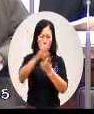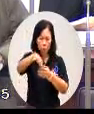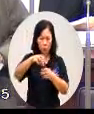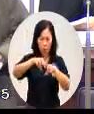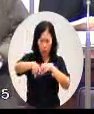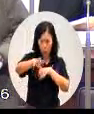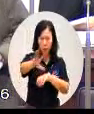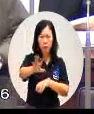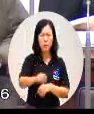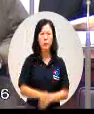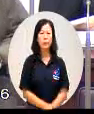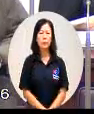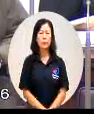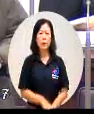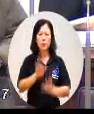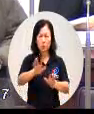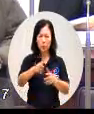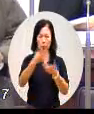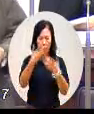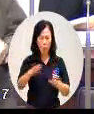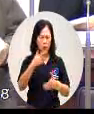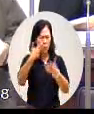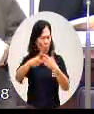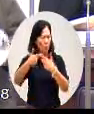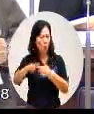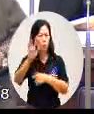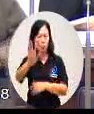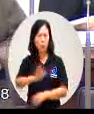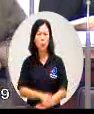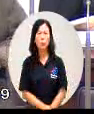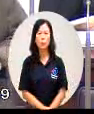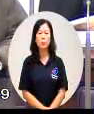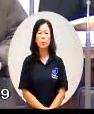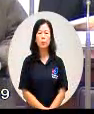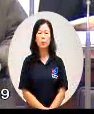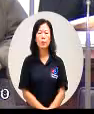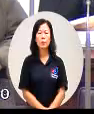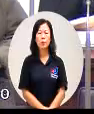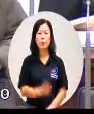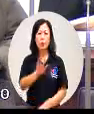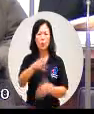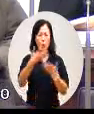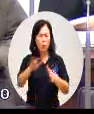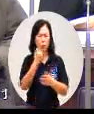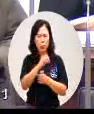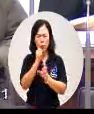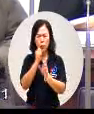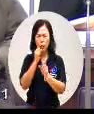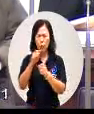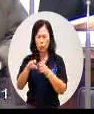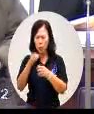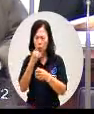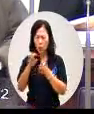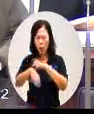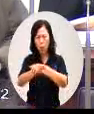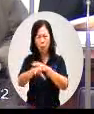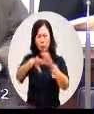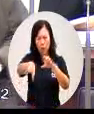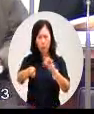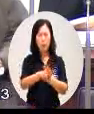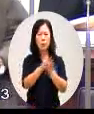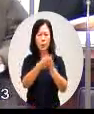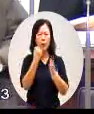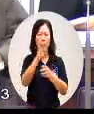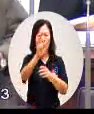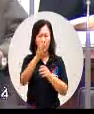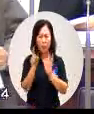馆，啊，现在有很多不适当，啊，有很多根本没有使用，啊，包括旧的表